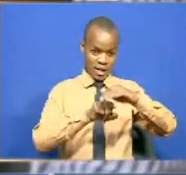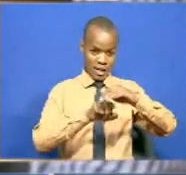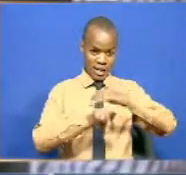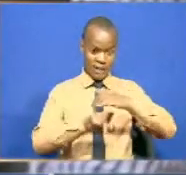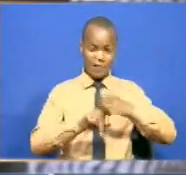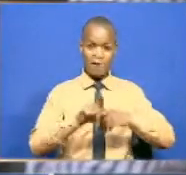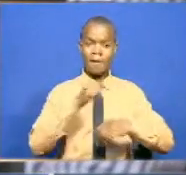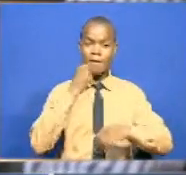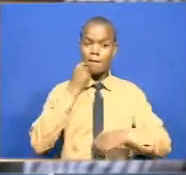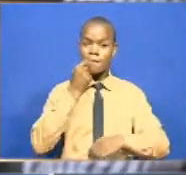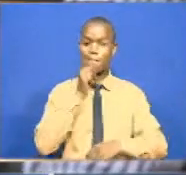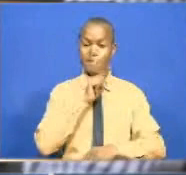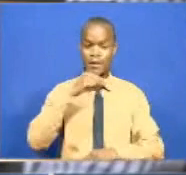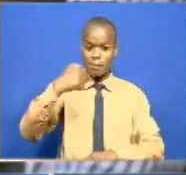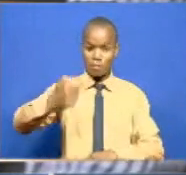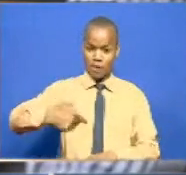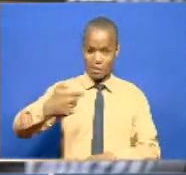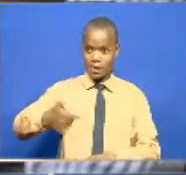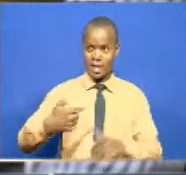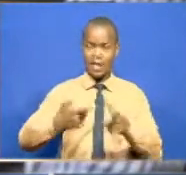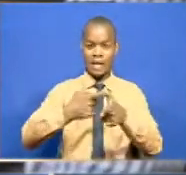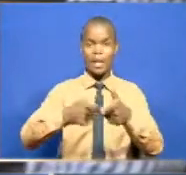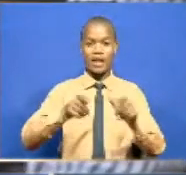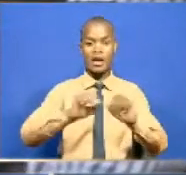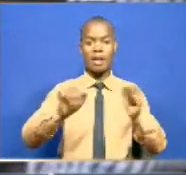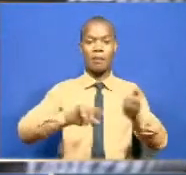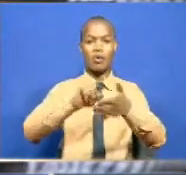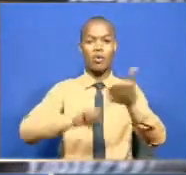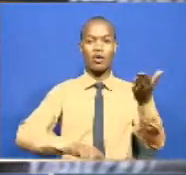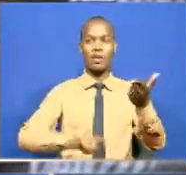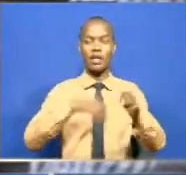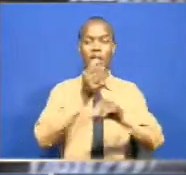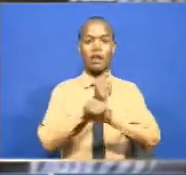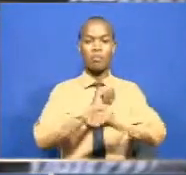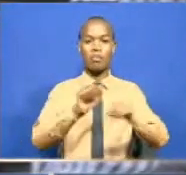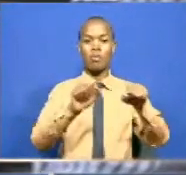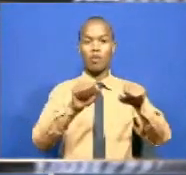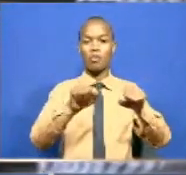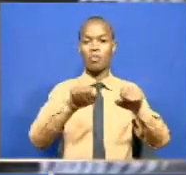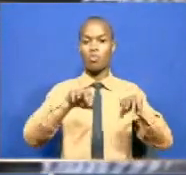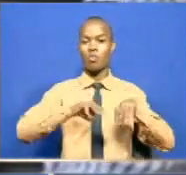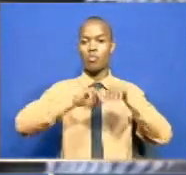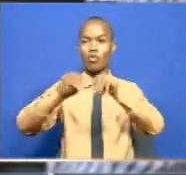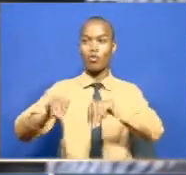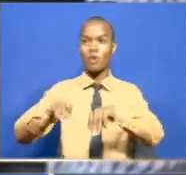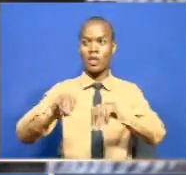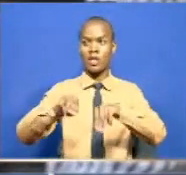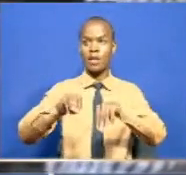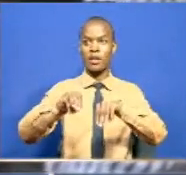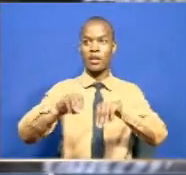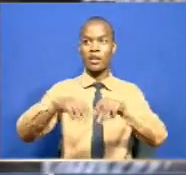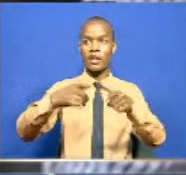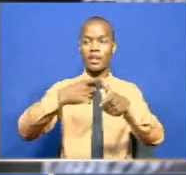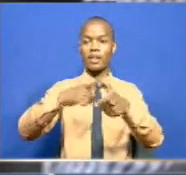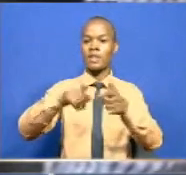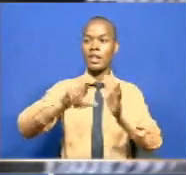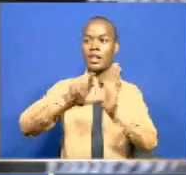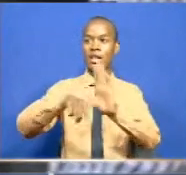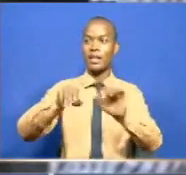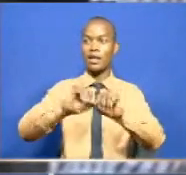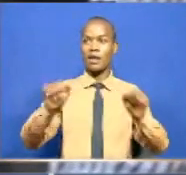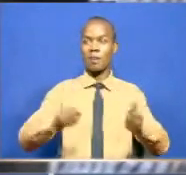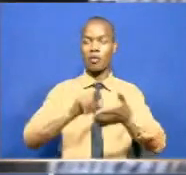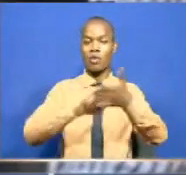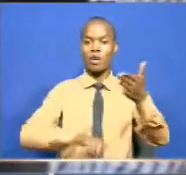nikasikia hiyo umekita kama ile gari imekwama ni gari kenda ikakita pale kwenye feli ki lakini baada ya pale kukita zile